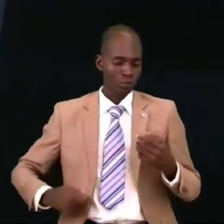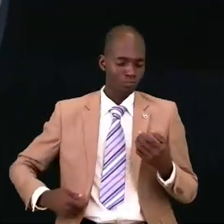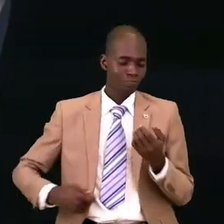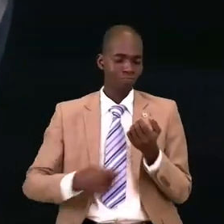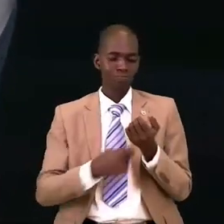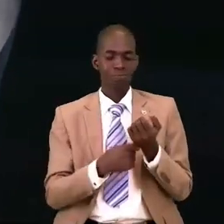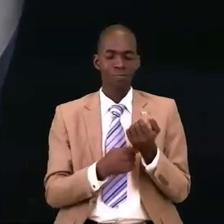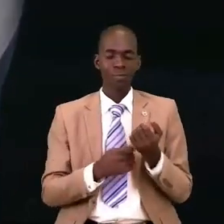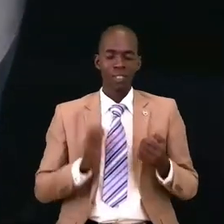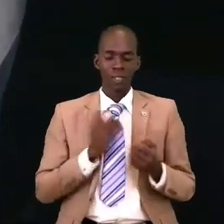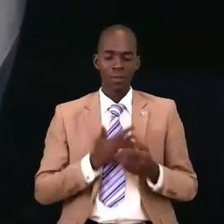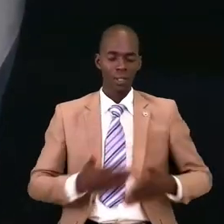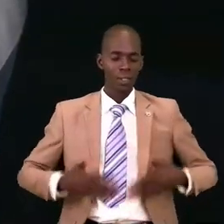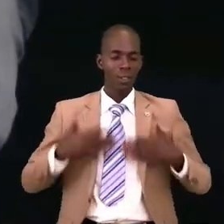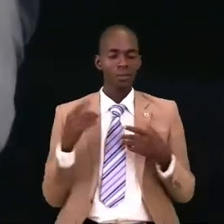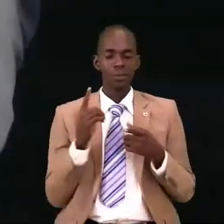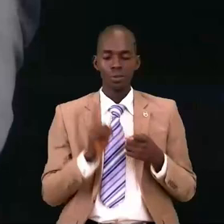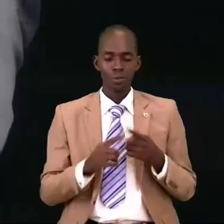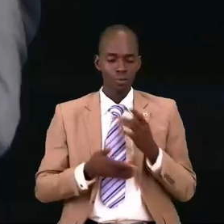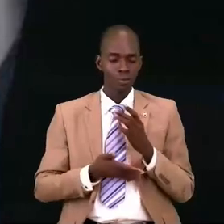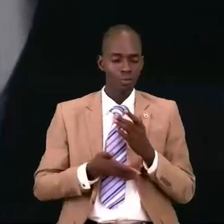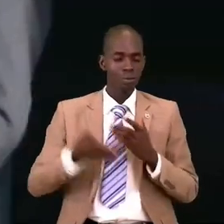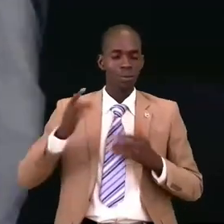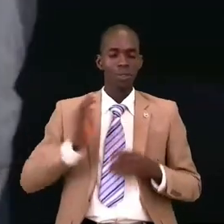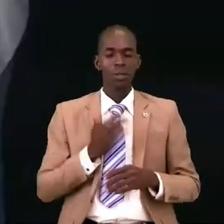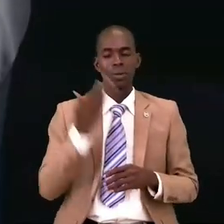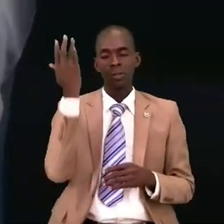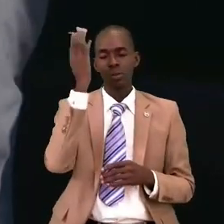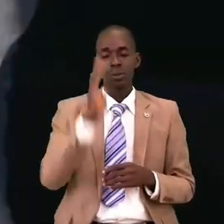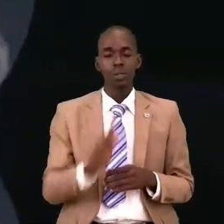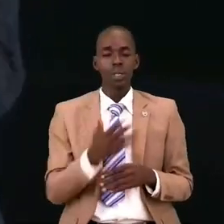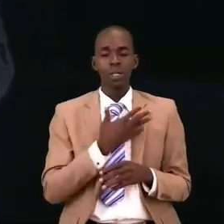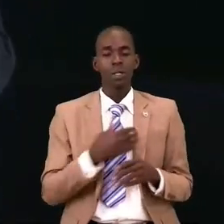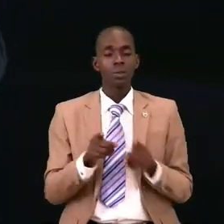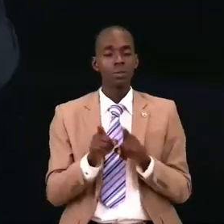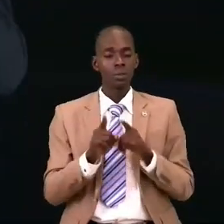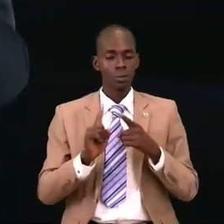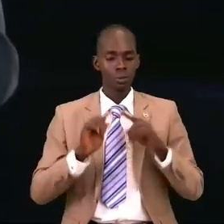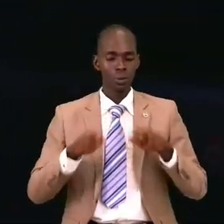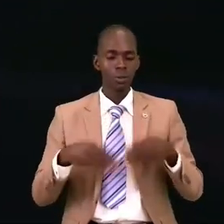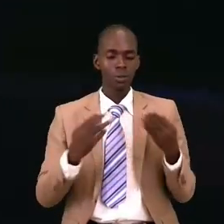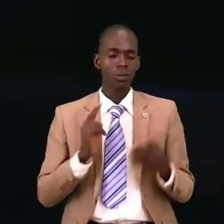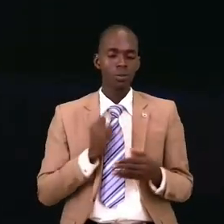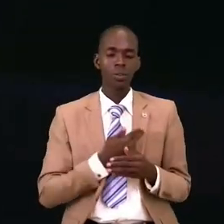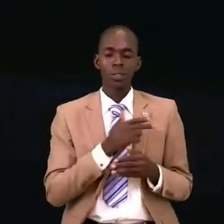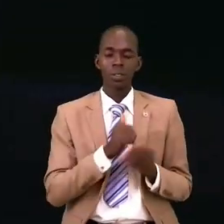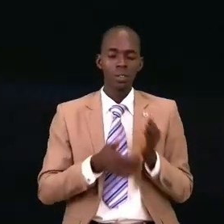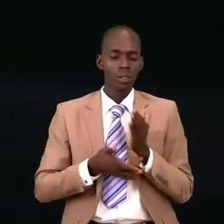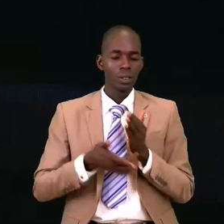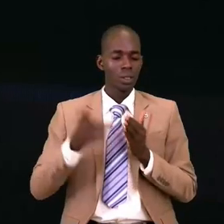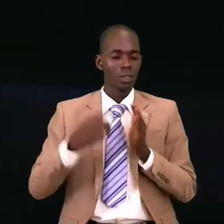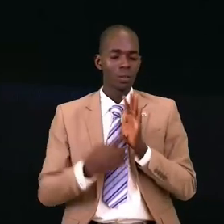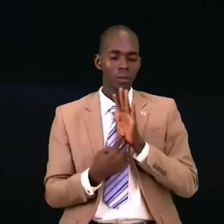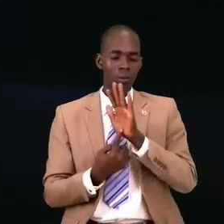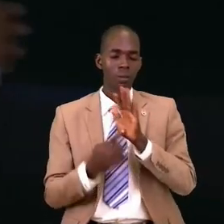pour nous donner une révélation nouvelle de ta vérité afin que comme ta